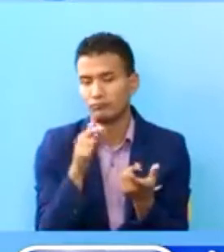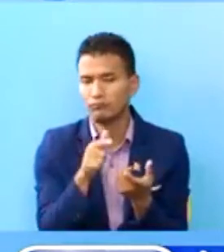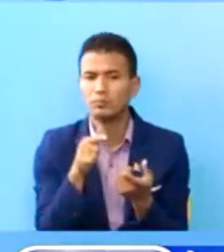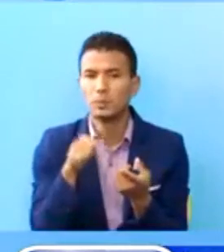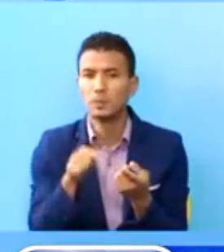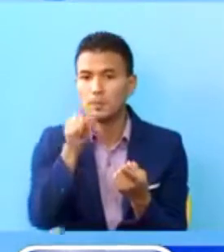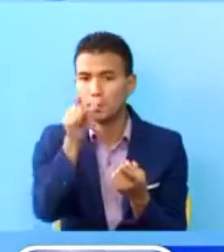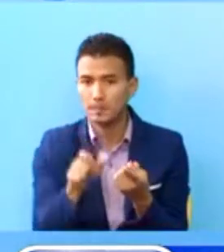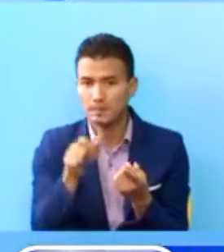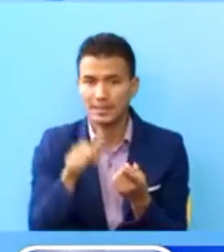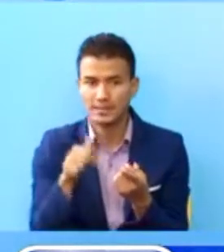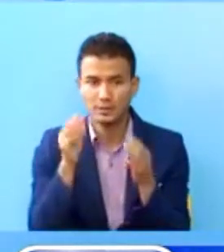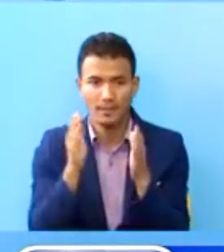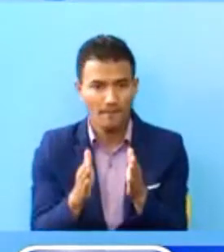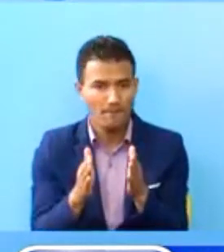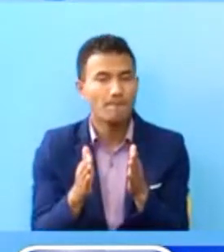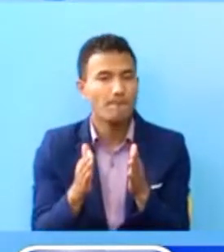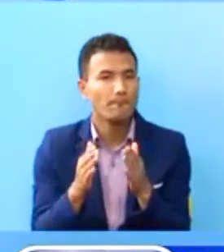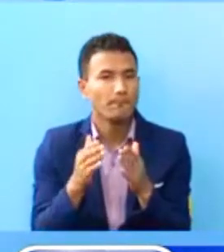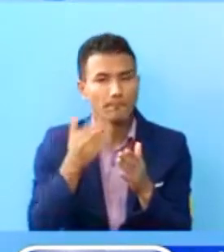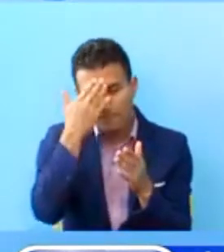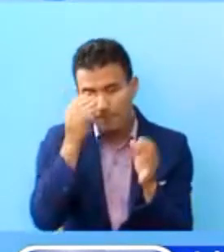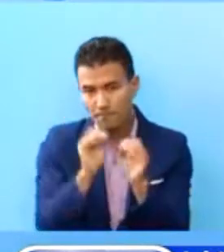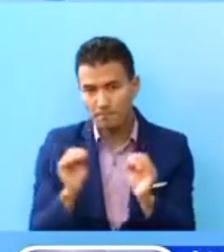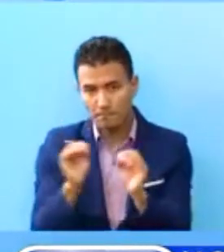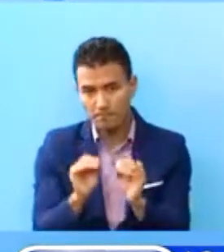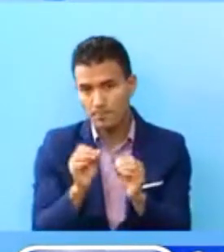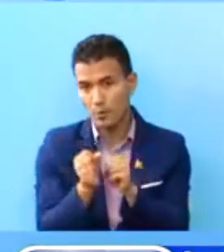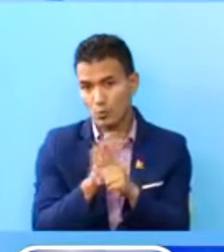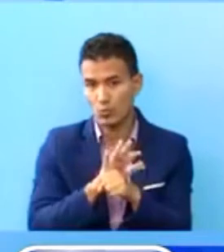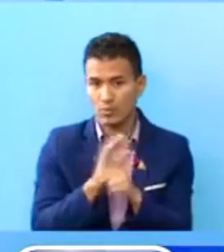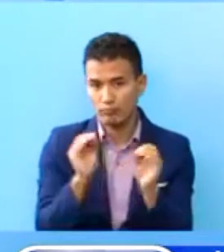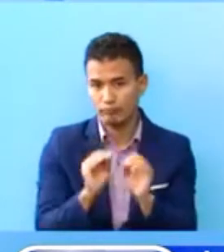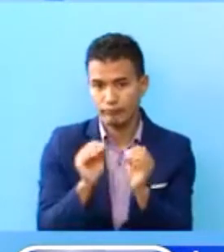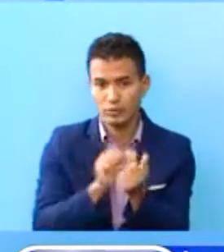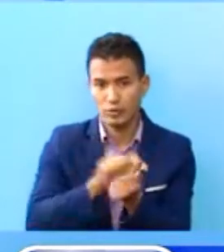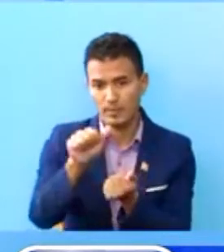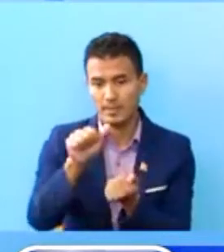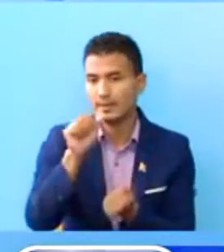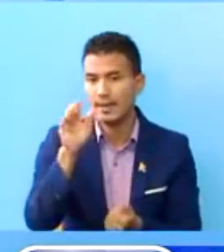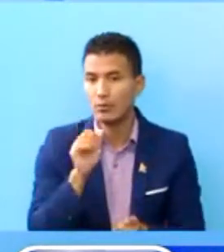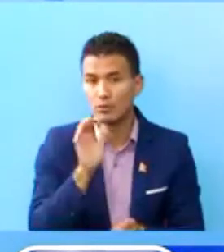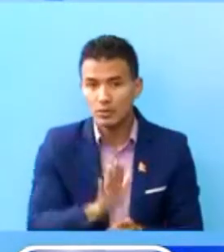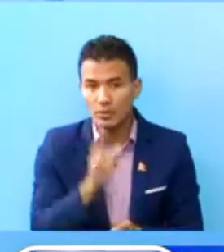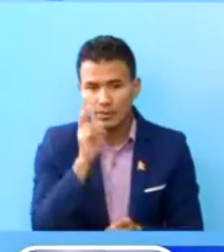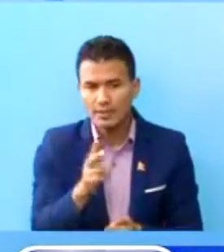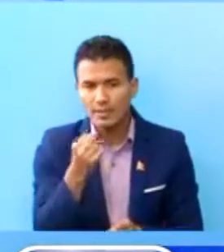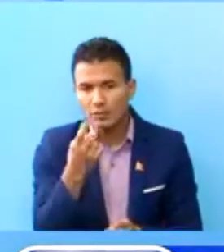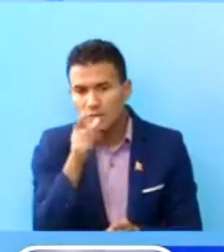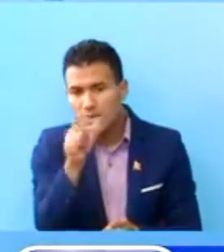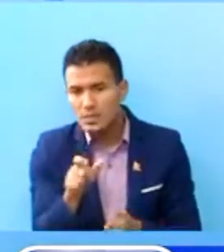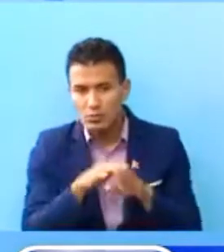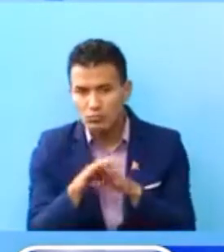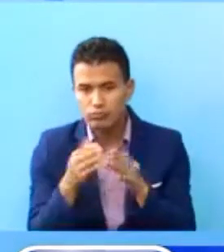यो व्यक्ति आजको दिनमा चाहिँ यो सङ्क्रमित छैन कोरोना फ्री भन्ने सर्टिफिकेट लिएर आउनुभएको छ र त्यस्ता कति पनि व्यक्ति